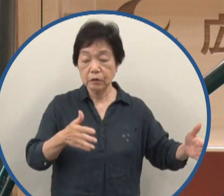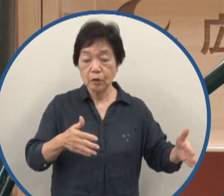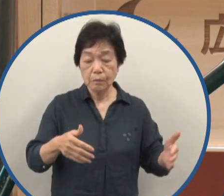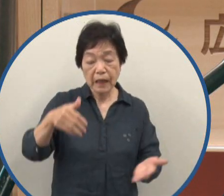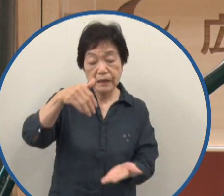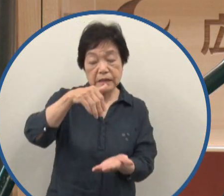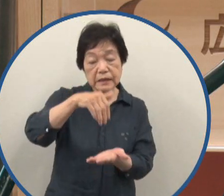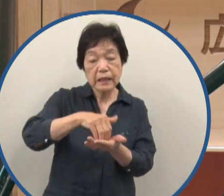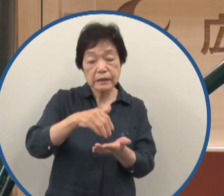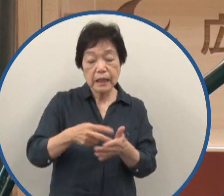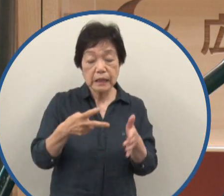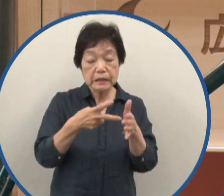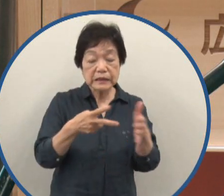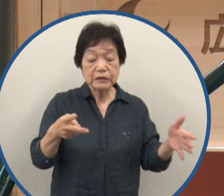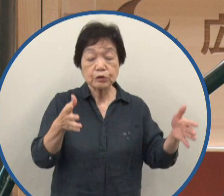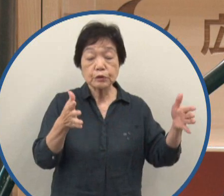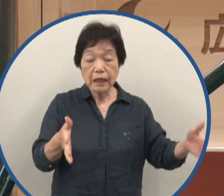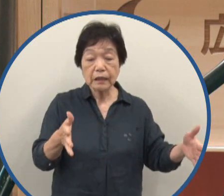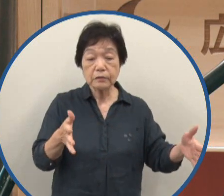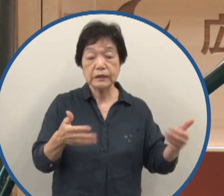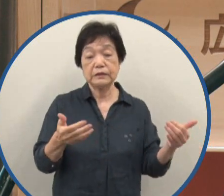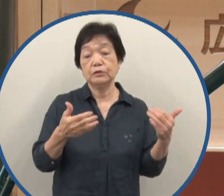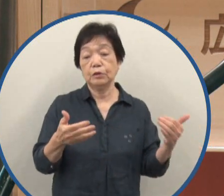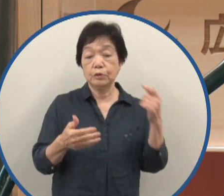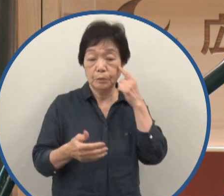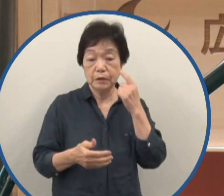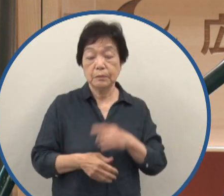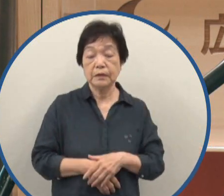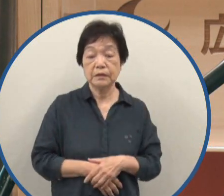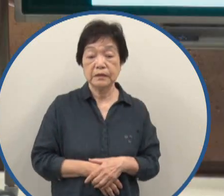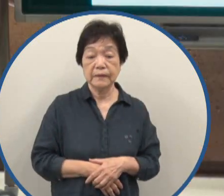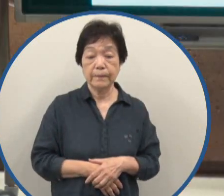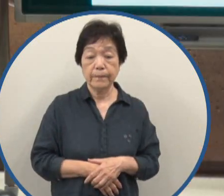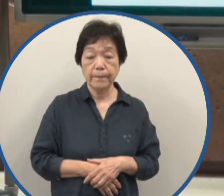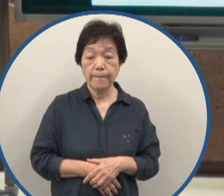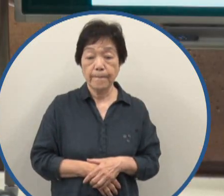2週間程度は必要なんじゃないかと考えています。